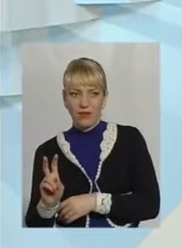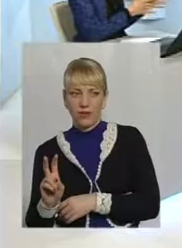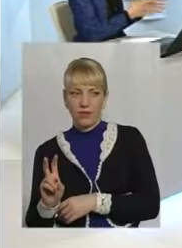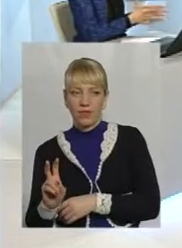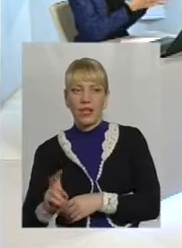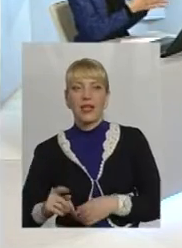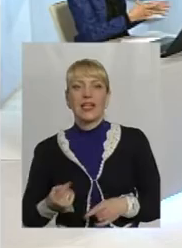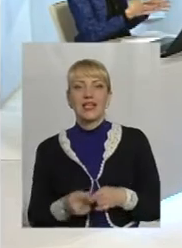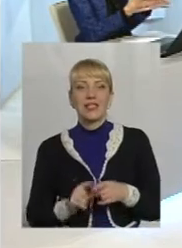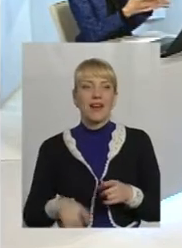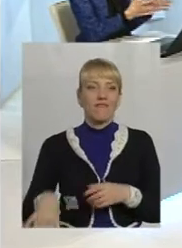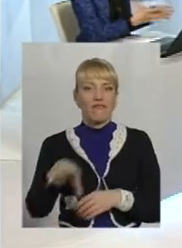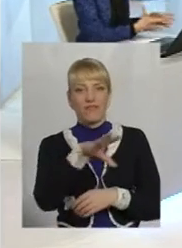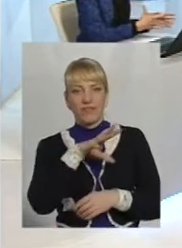мільярдів.